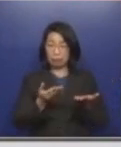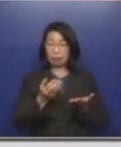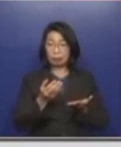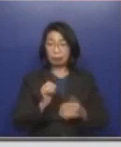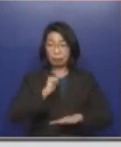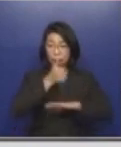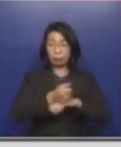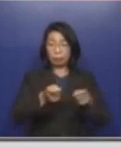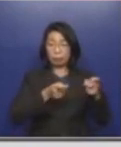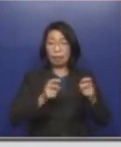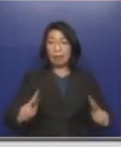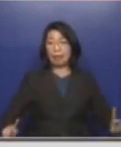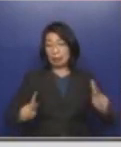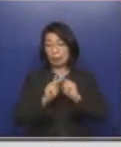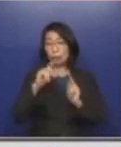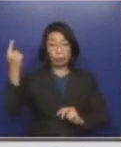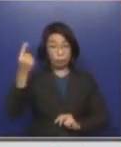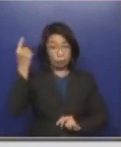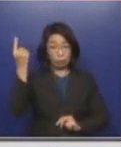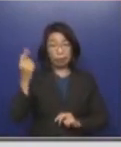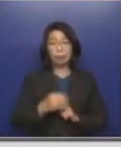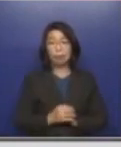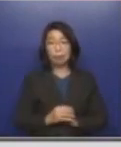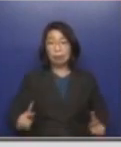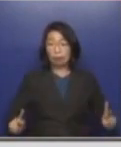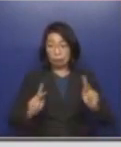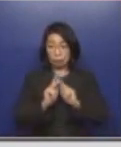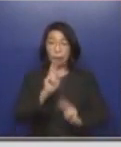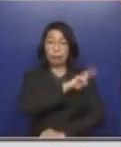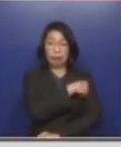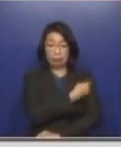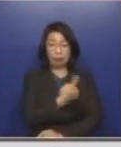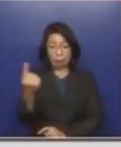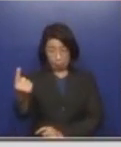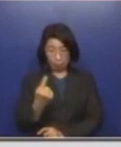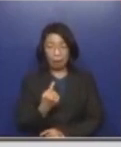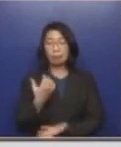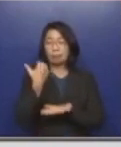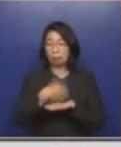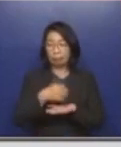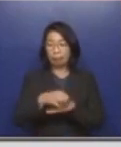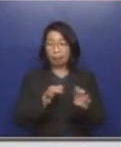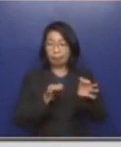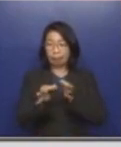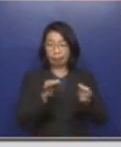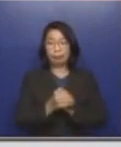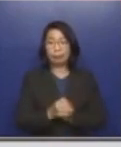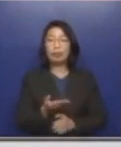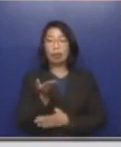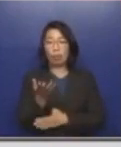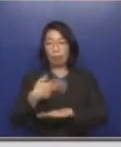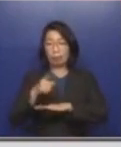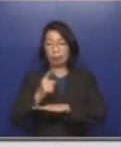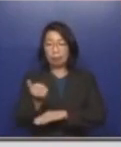งท่องเที่ยวกระทรวงสาธารณสุขได้มาชี้แจงครับท่านประธานครับชัดๆก็คือ